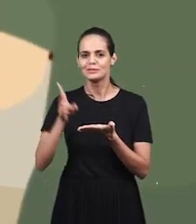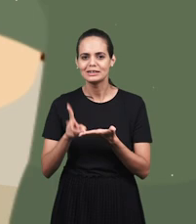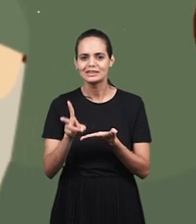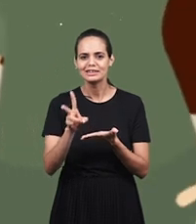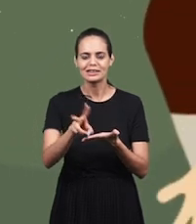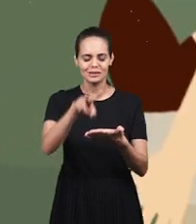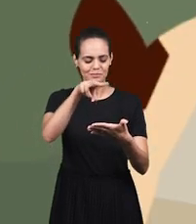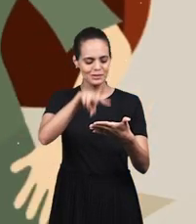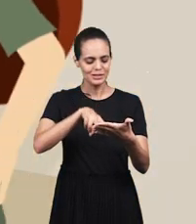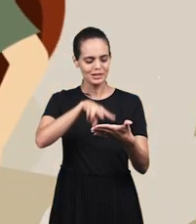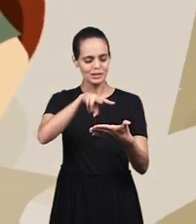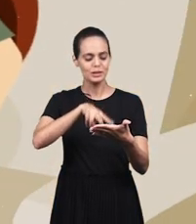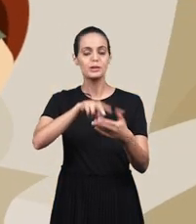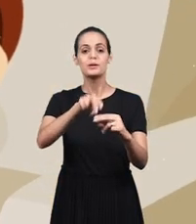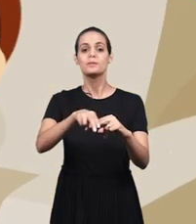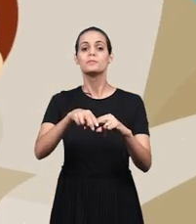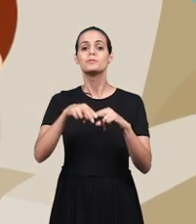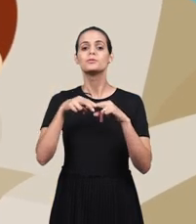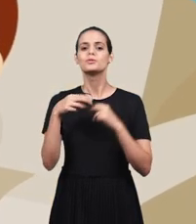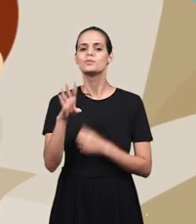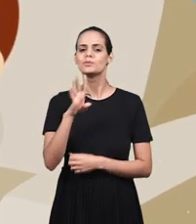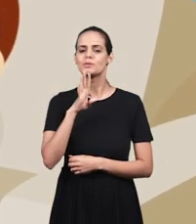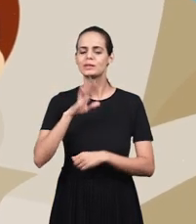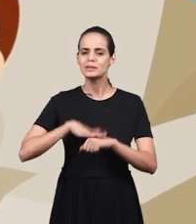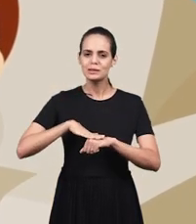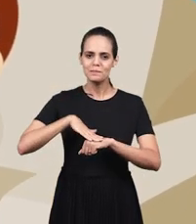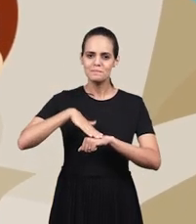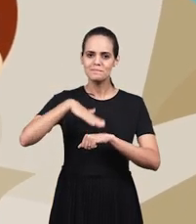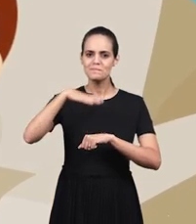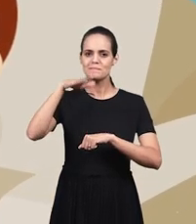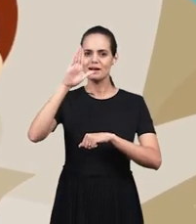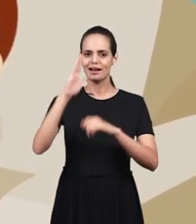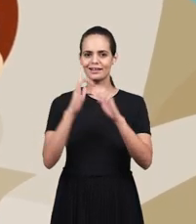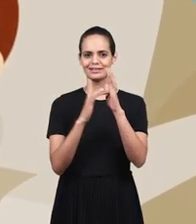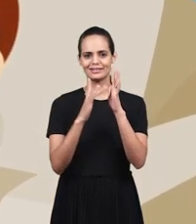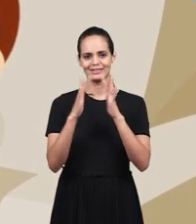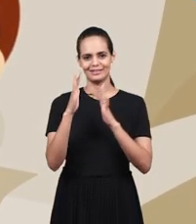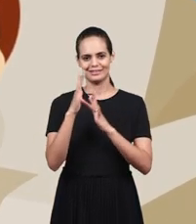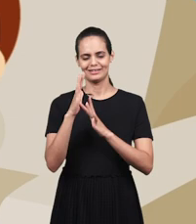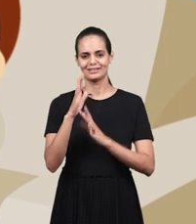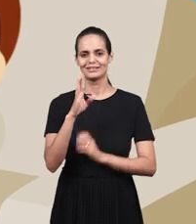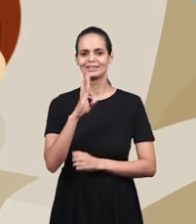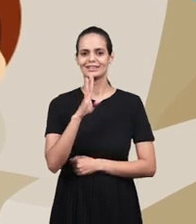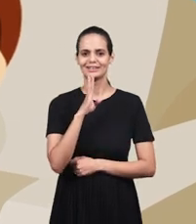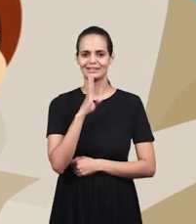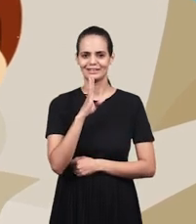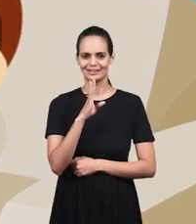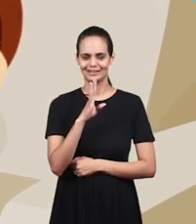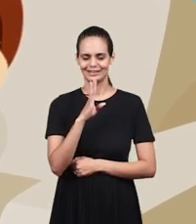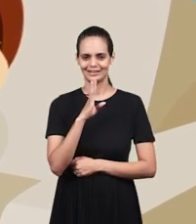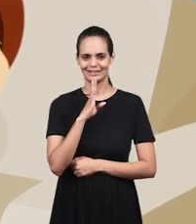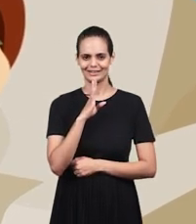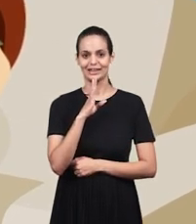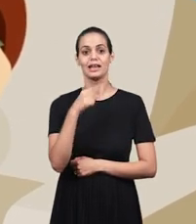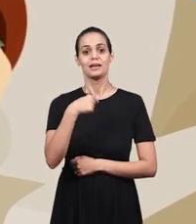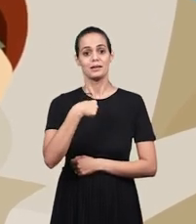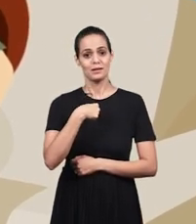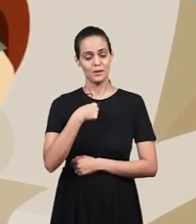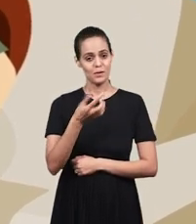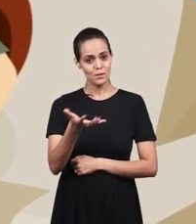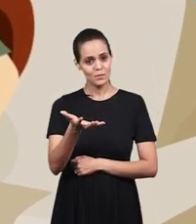Библию мою, чтобы больше и больше познавать Иисуса.